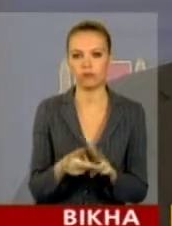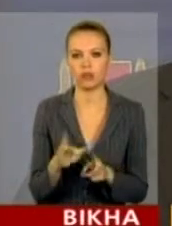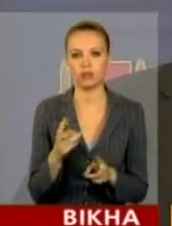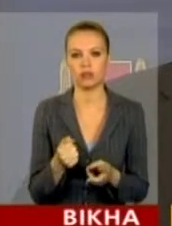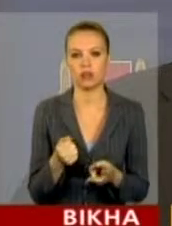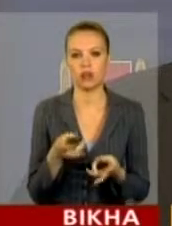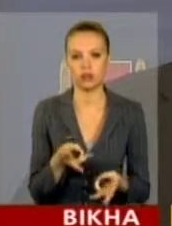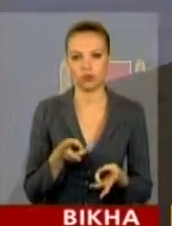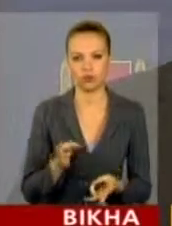узгодженням з